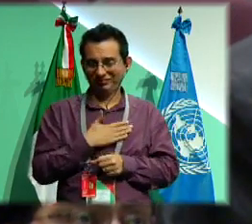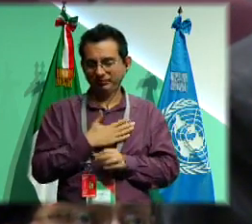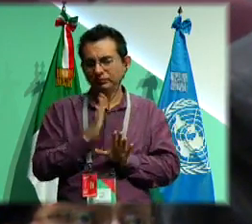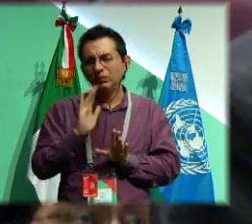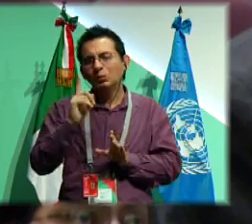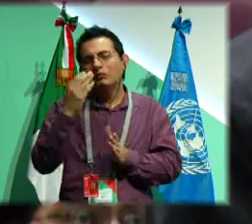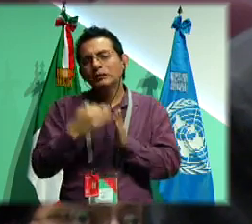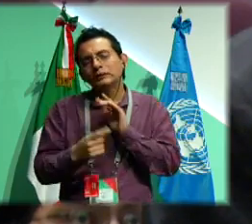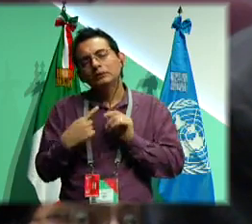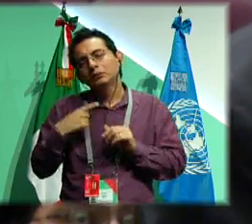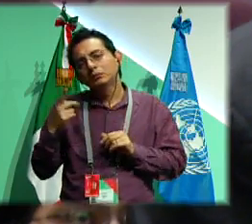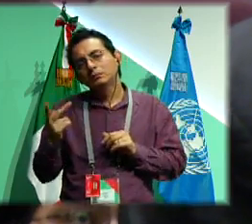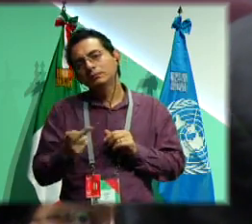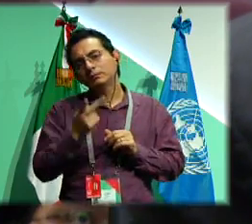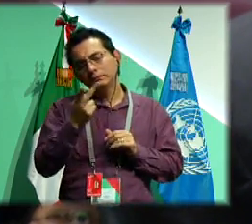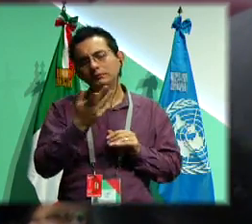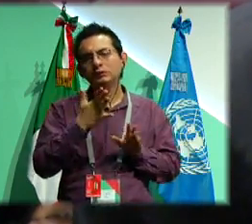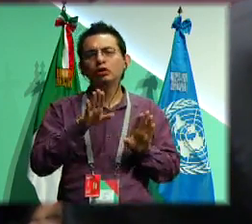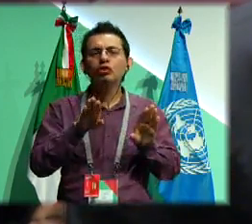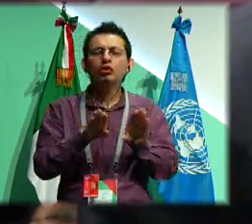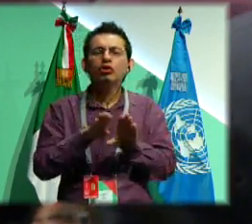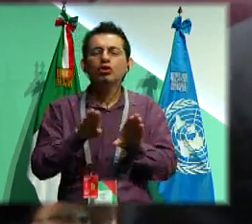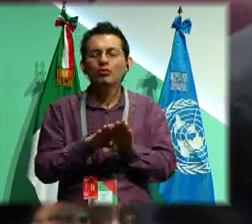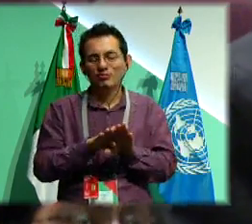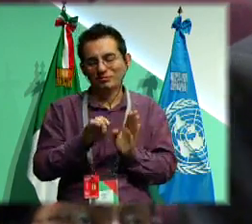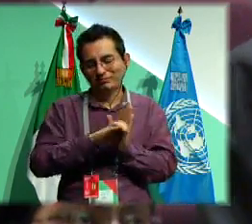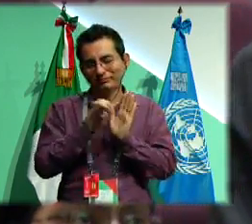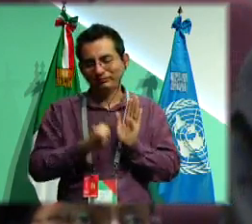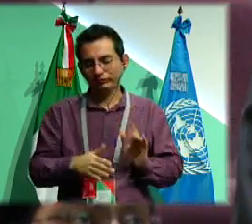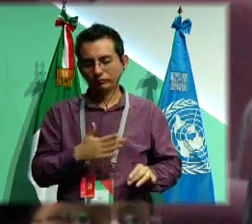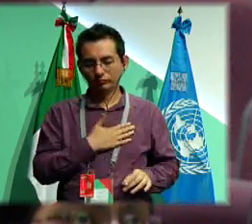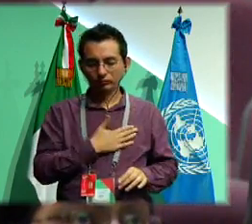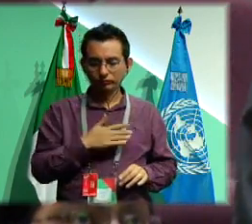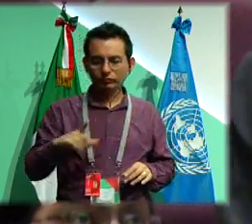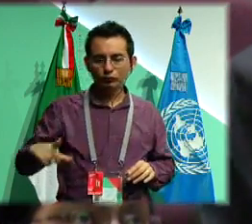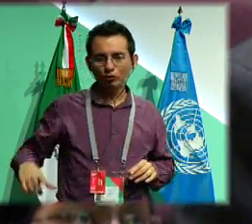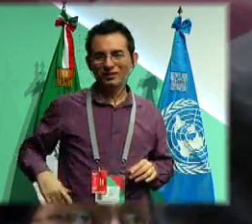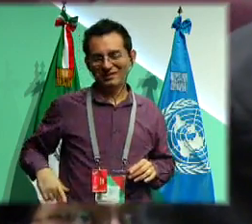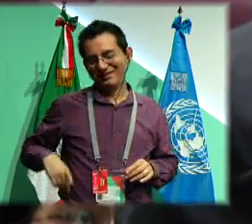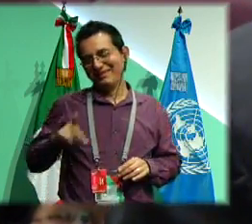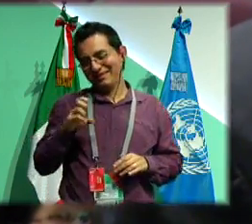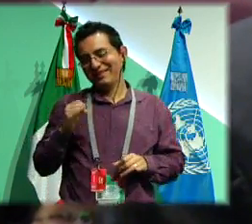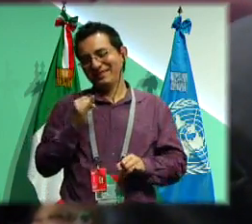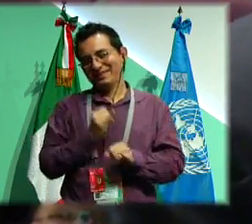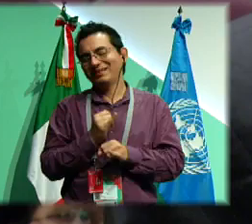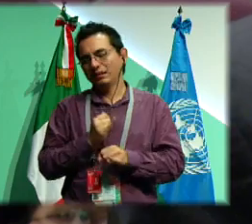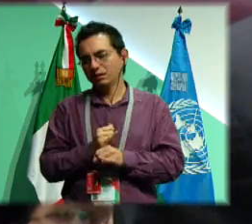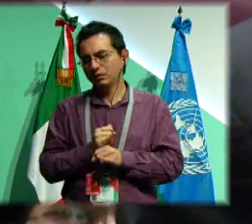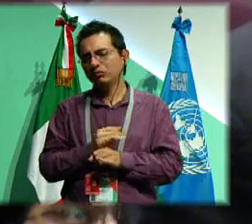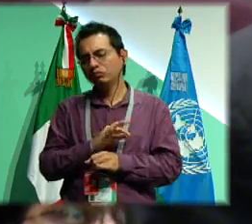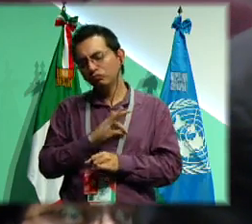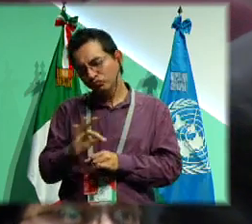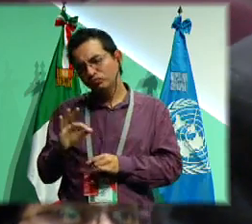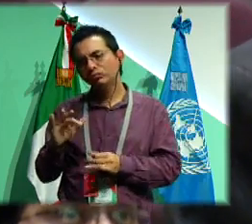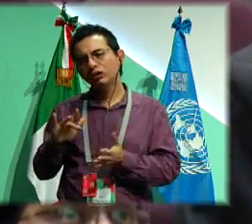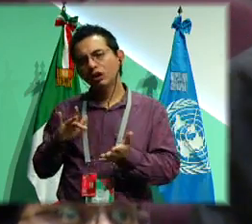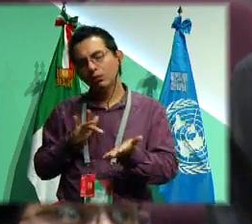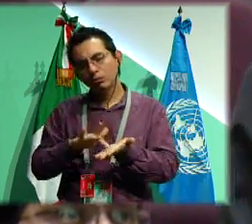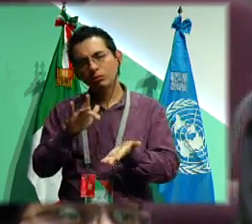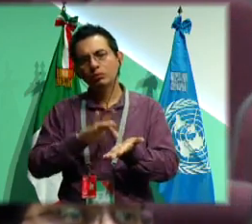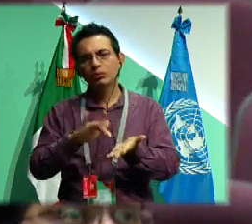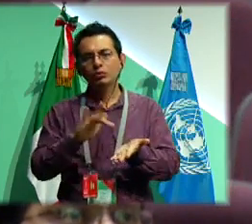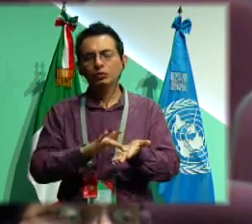j'aimerais poser la question, comment est-ce que la gouvernance d'Internet peut aider à améliorer